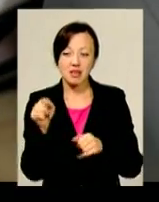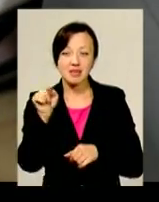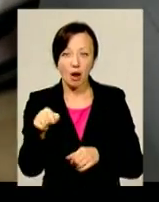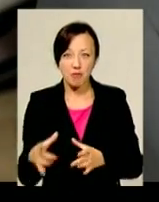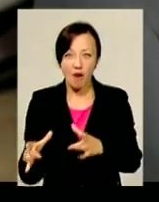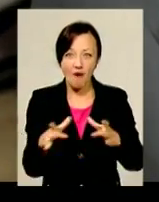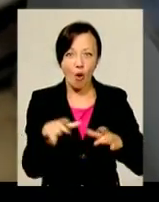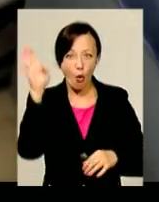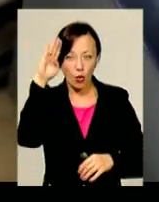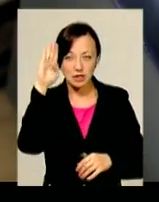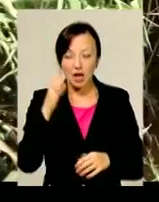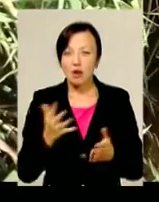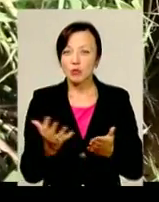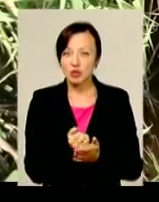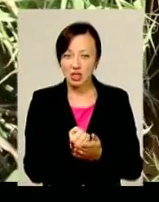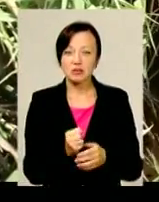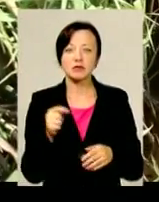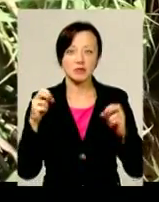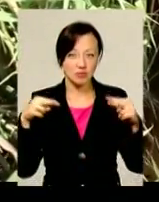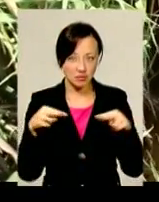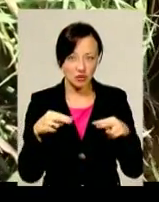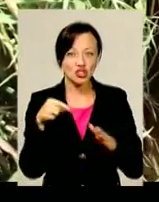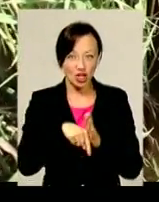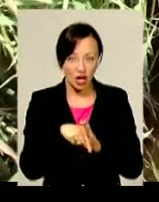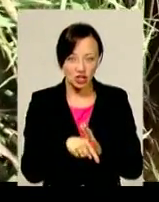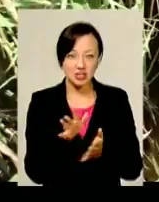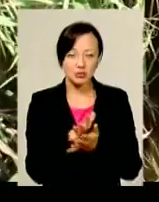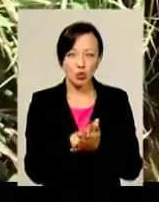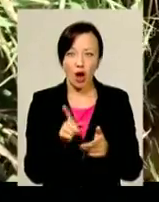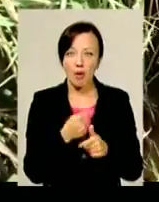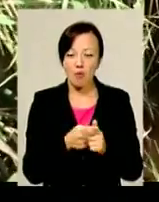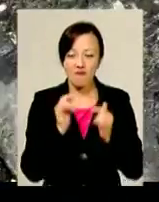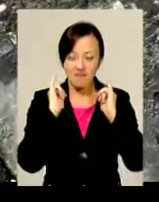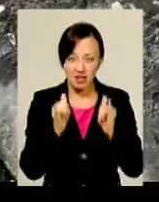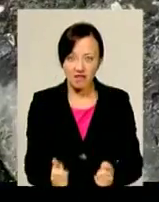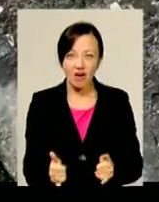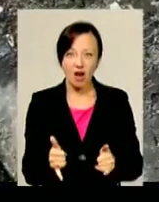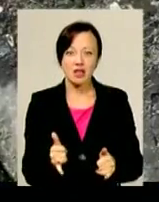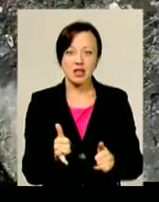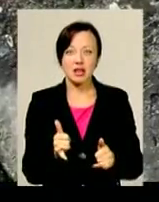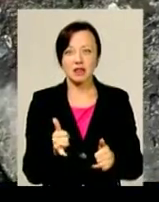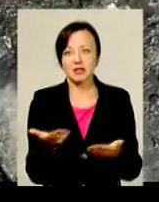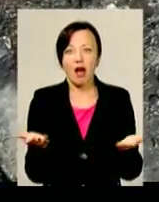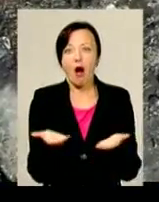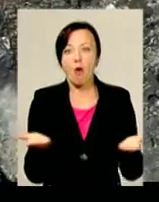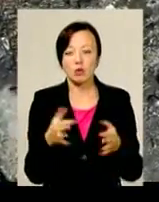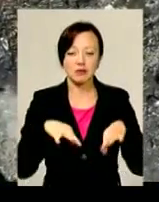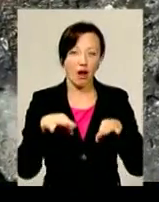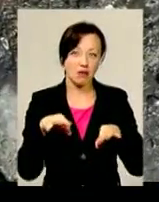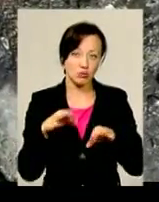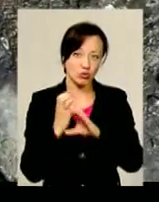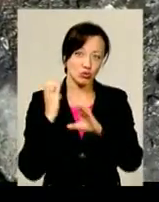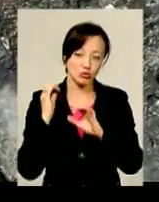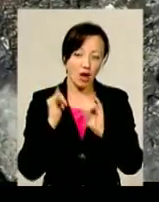свідчити про те, що забруднення надійшло або шляхом вливання забруднюючих речовин з якогось автотранспорту,